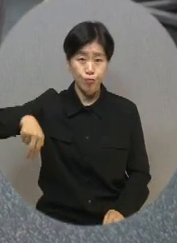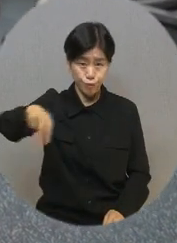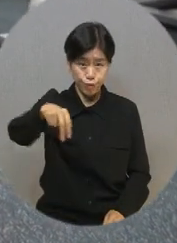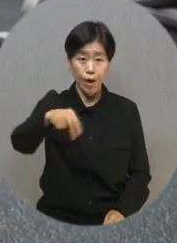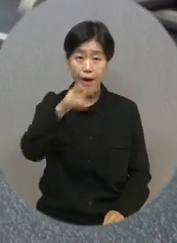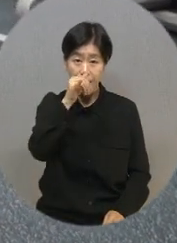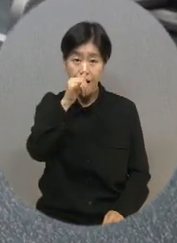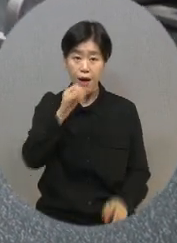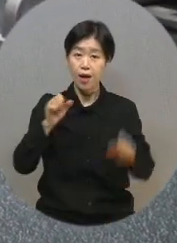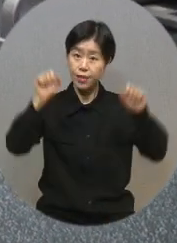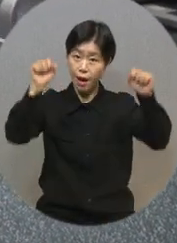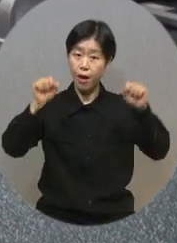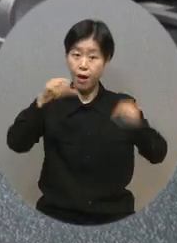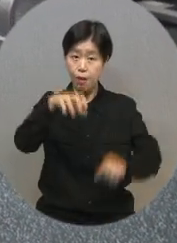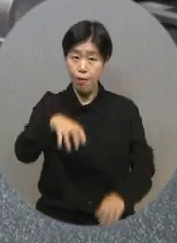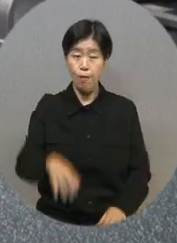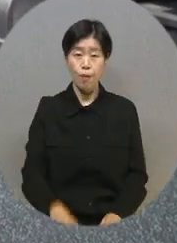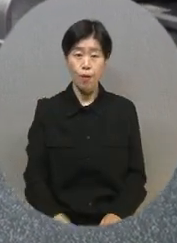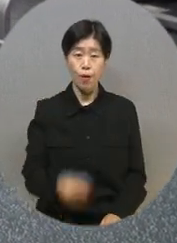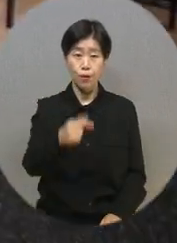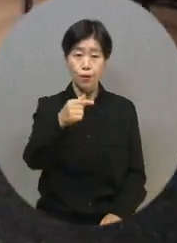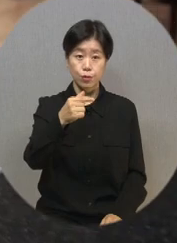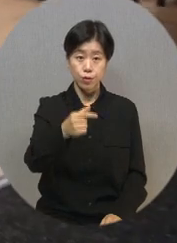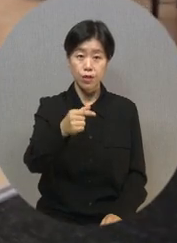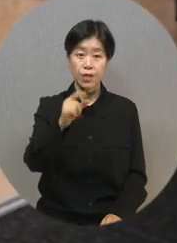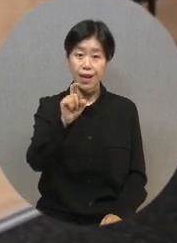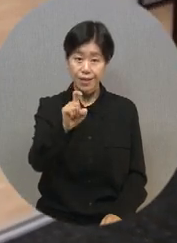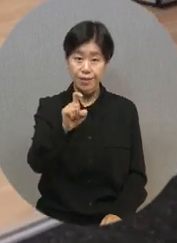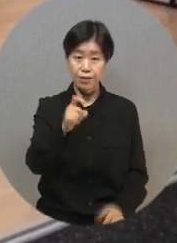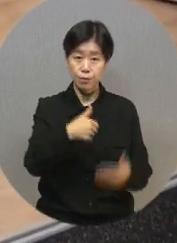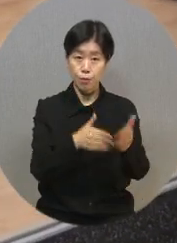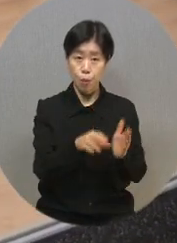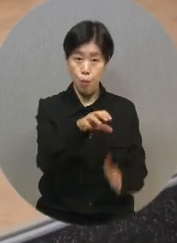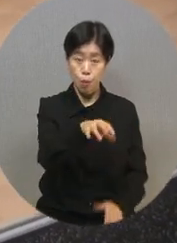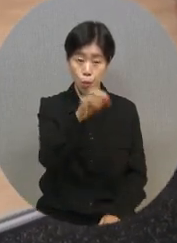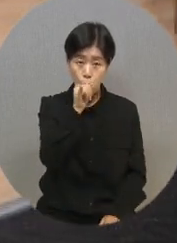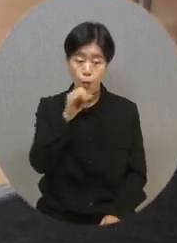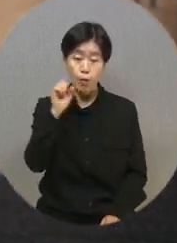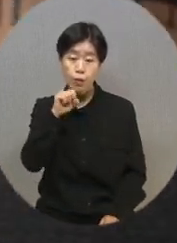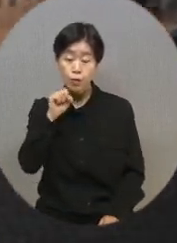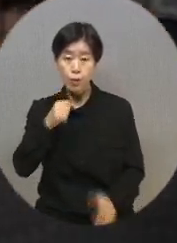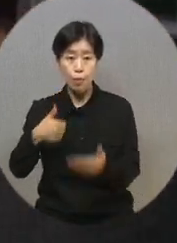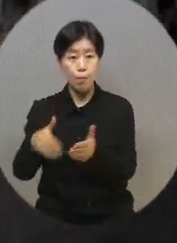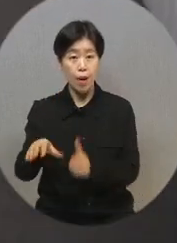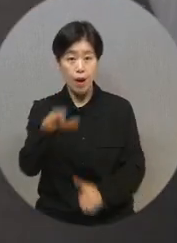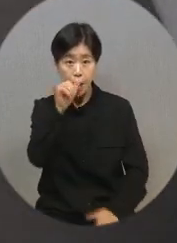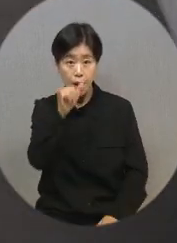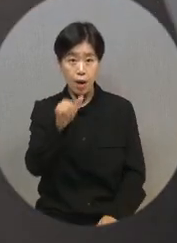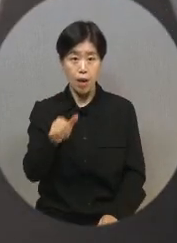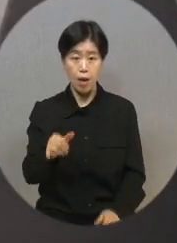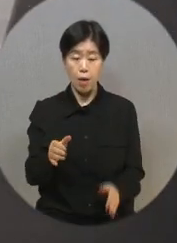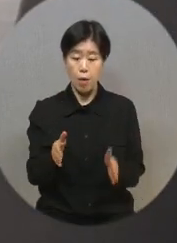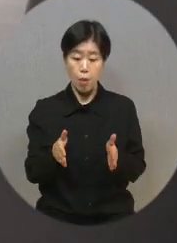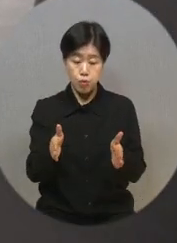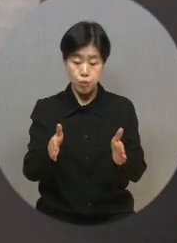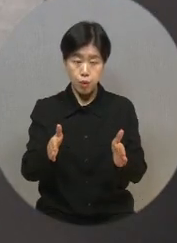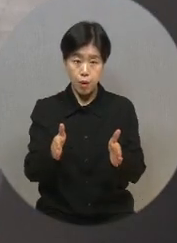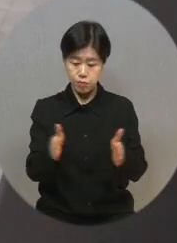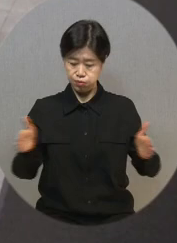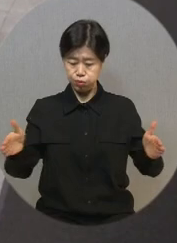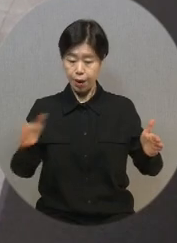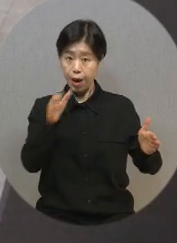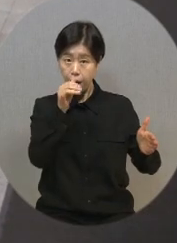워킹트랙, 체력단련실, GX룸, 동아리실이 있으며 복도가 넓게 설계되어 이동의